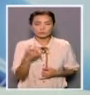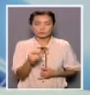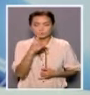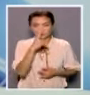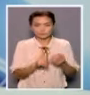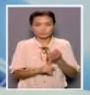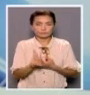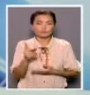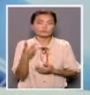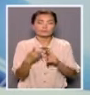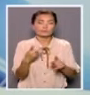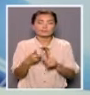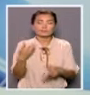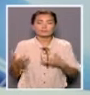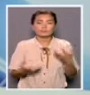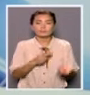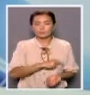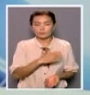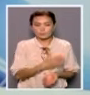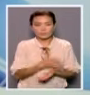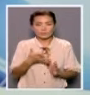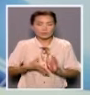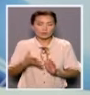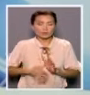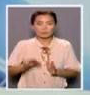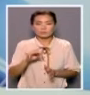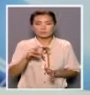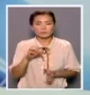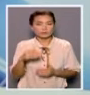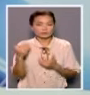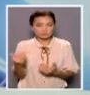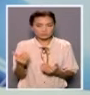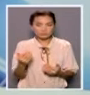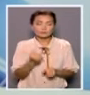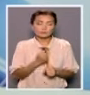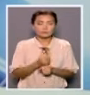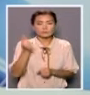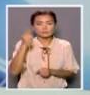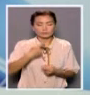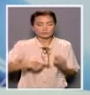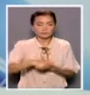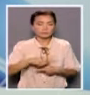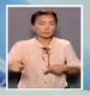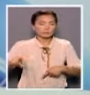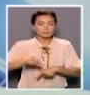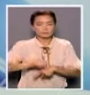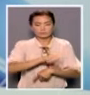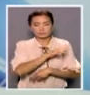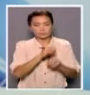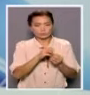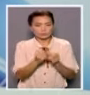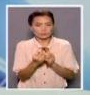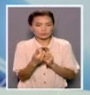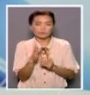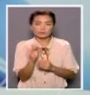бұйыл бастаған екінші қазба жұмысы. Археологтар Сармат тайпасына тән жәдігерлер мен біздің заманымызға дейінгі